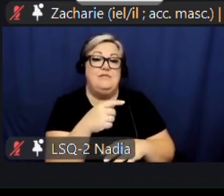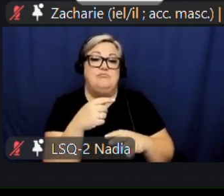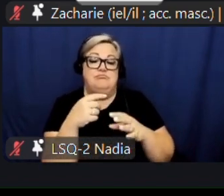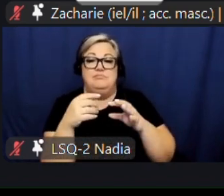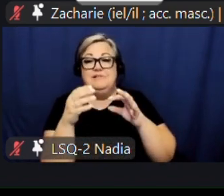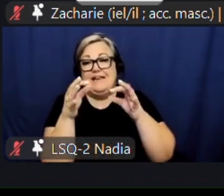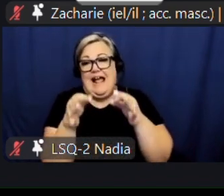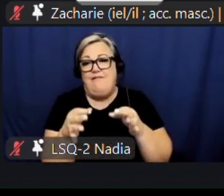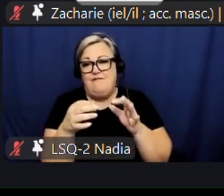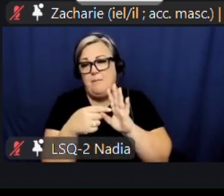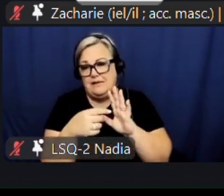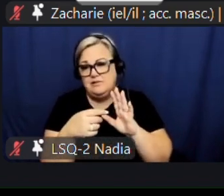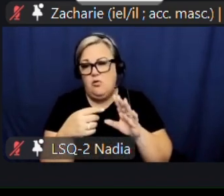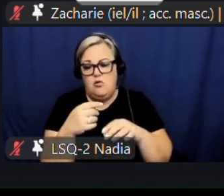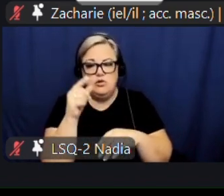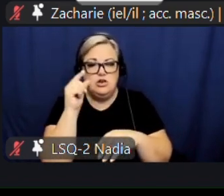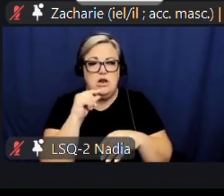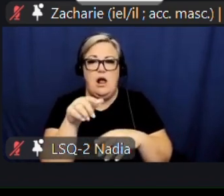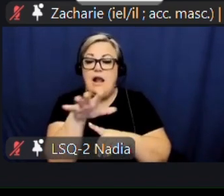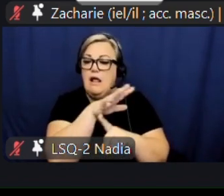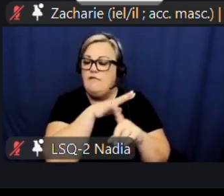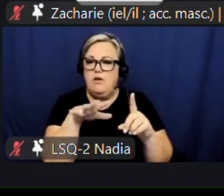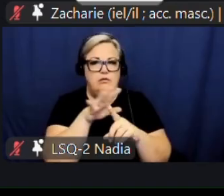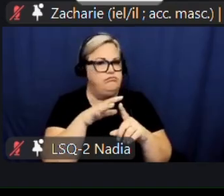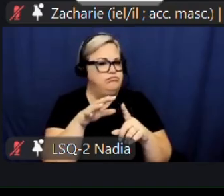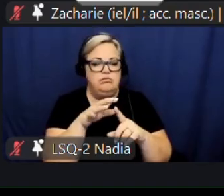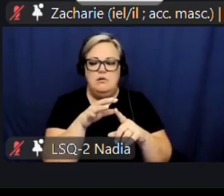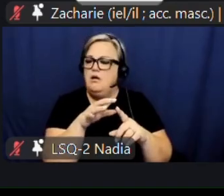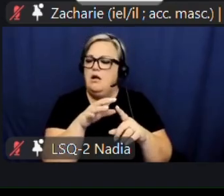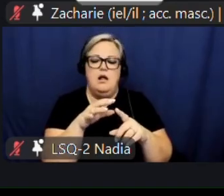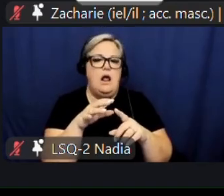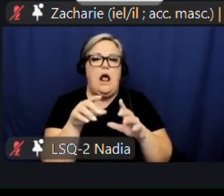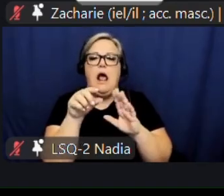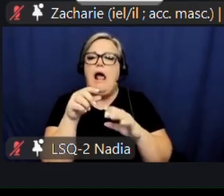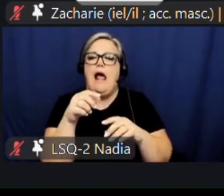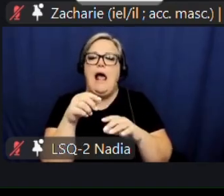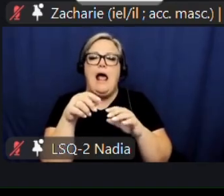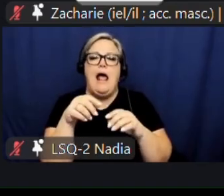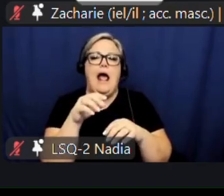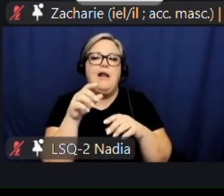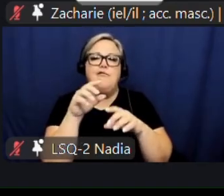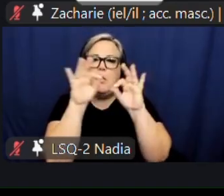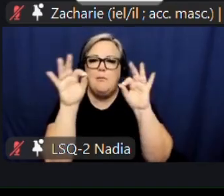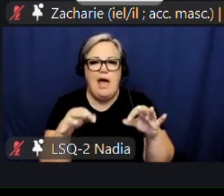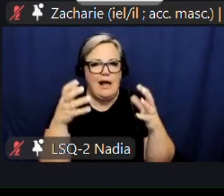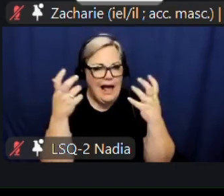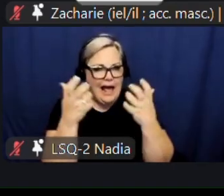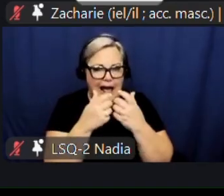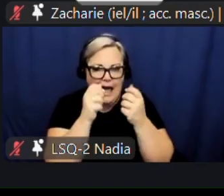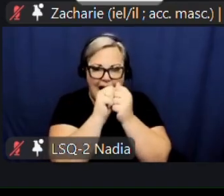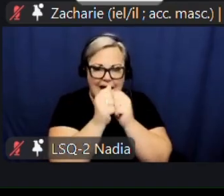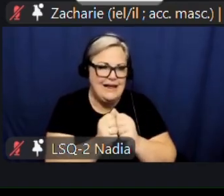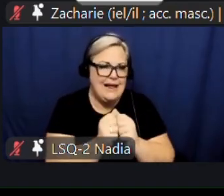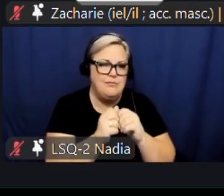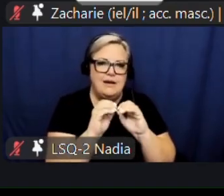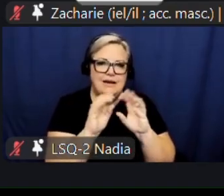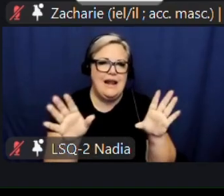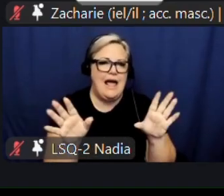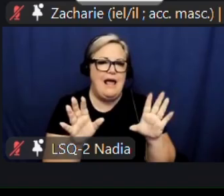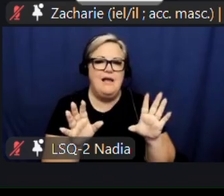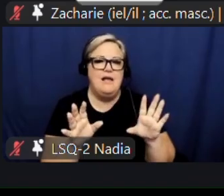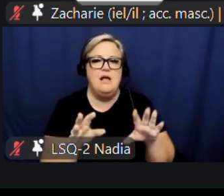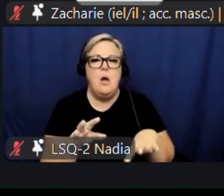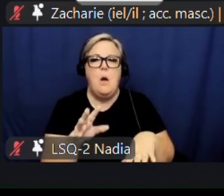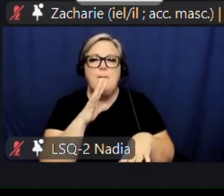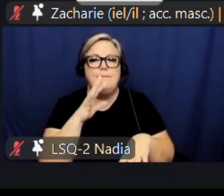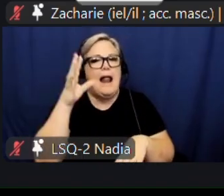travaille, l'environnement est vraiment adapté. Les formulaires incluent les pronoms, utilisent des mots inclusifs. C'est très clair là-dessus. On ne parle pas nécessairement de